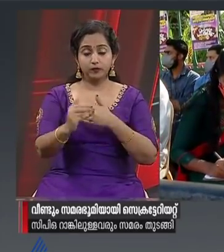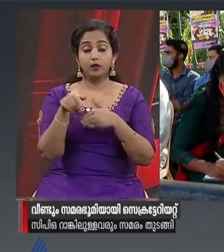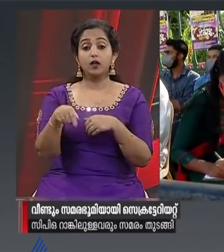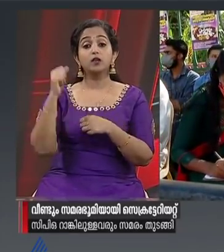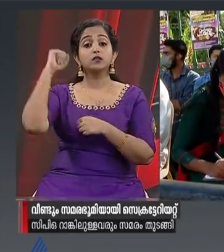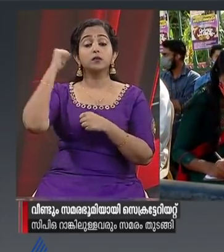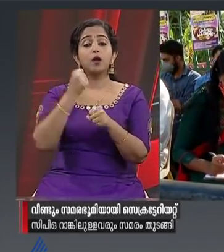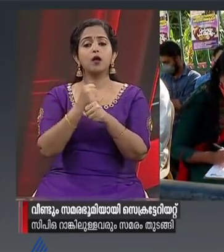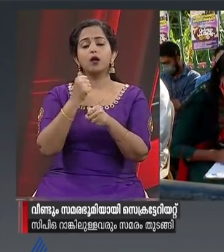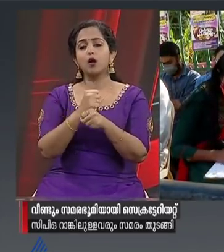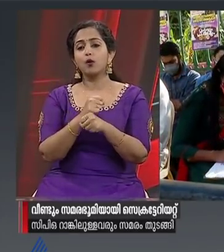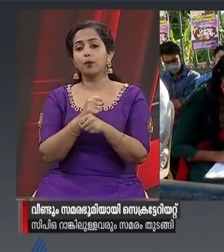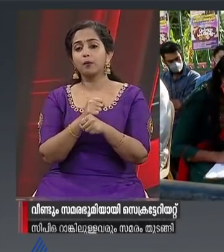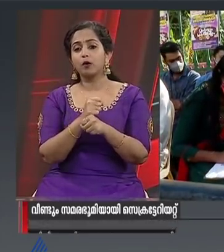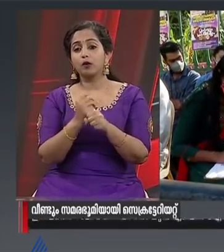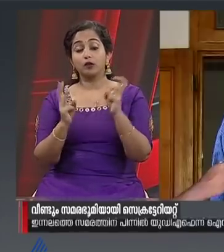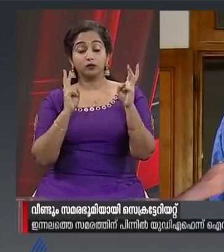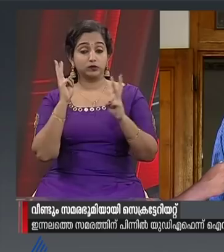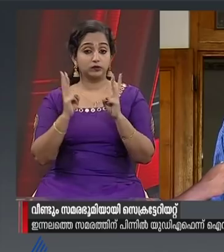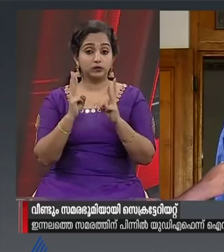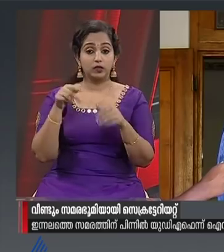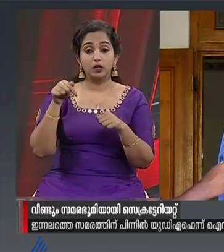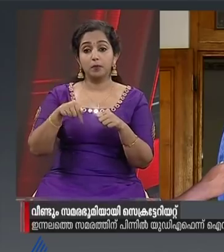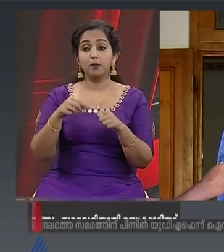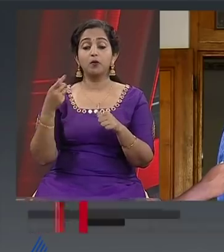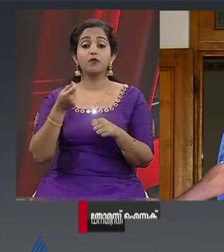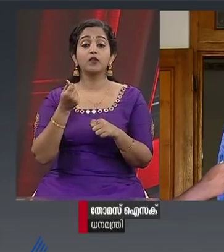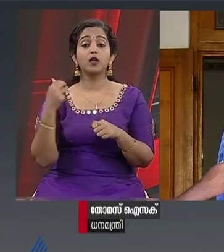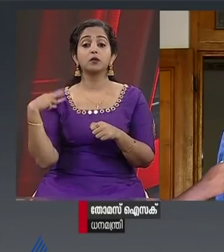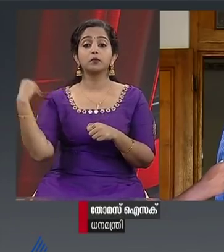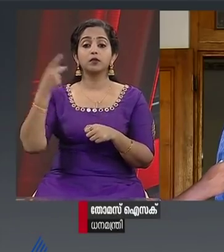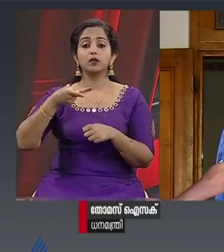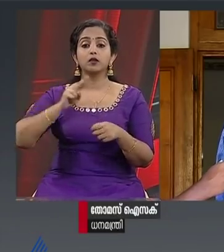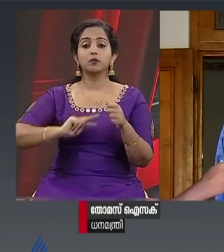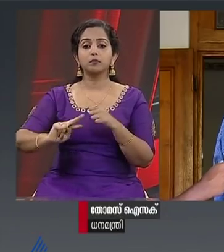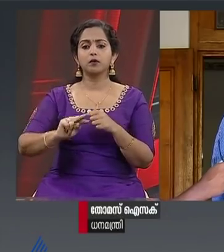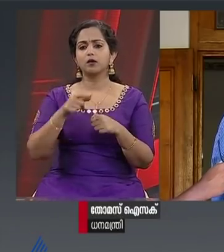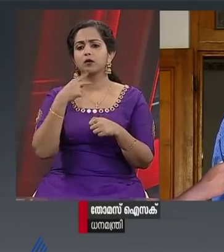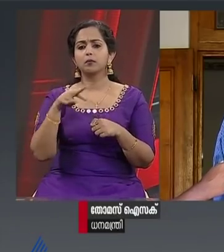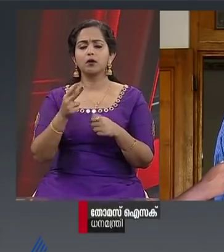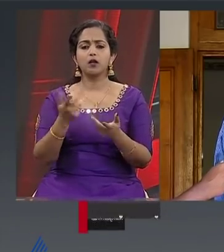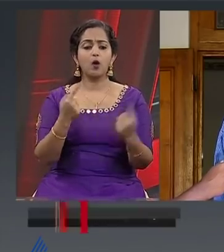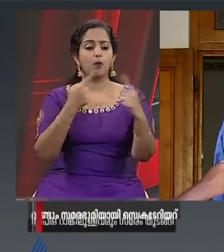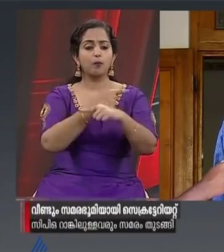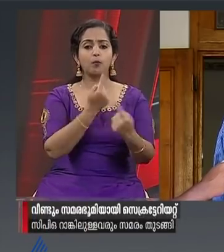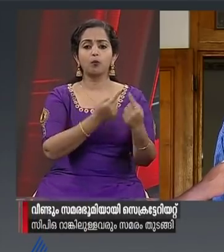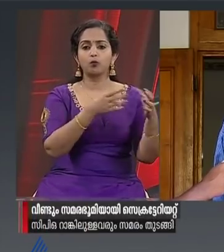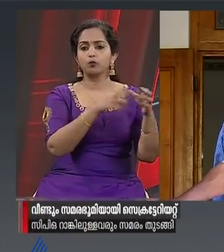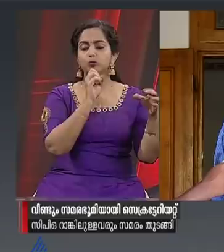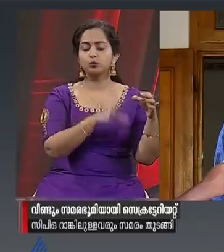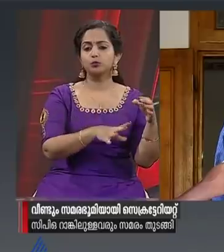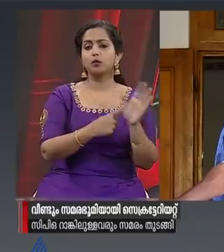പ്രതിരോധത്തിലാക്കിയോടെ ആരോപണങ്ങളുമായി ധനമന്ത്രി രംഗത്തെത്തി. ഇത് പ്രതിപക്ഷം മനഃപൂർവ്വം കുത്തിപ്പൊക്കി ഉണ്ടാക്കിയിട്ടുള്ള ഒന്നാണ്.